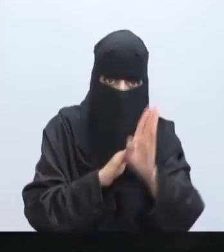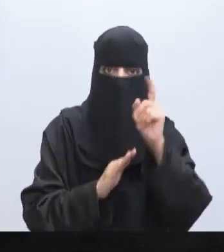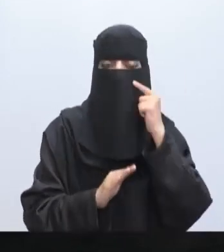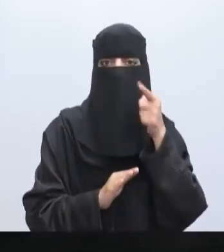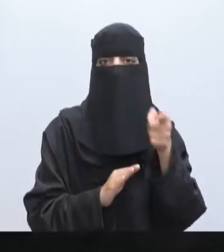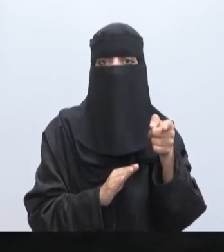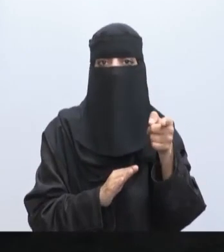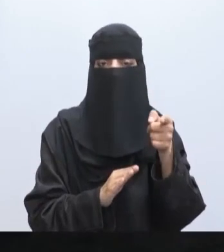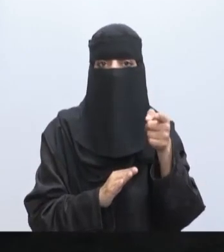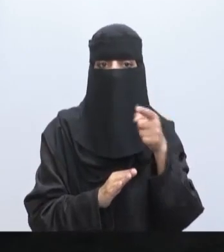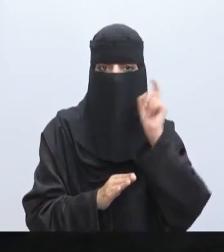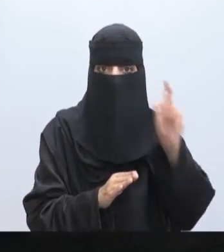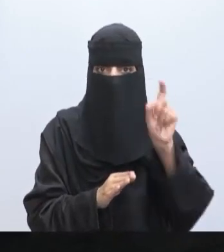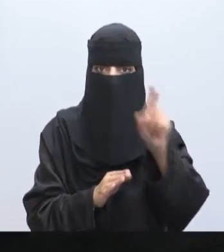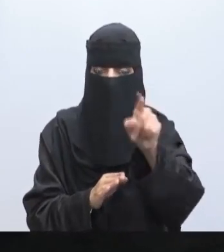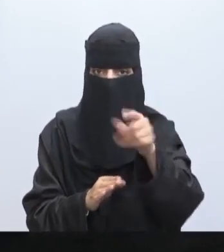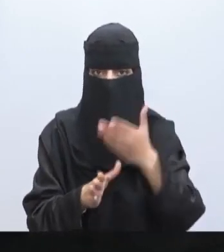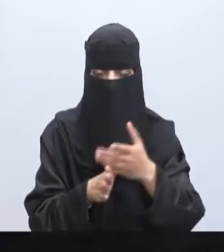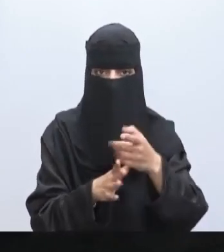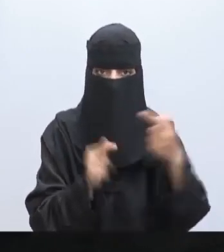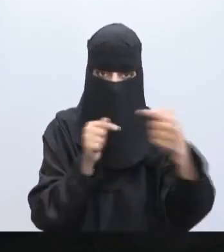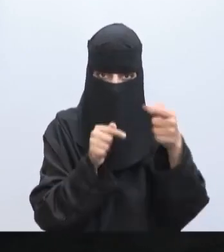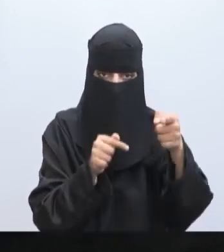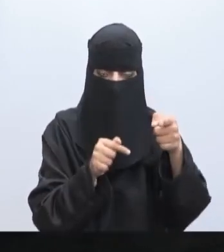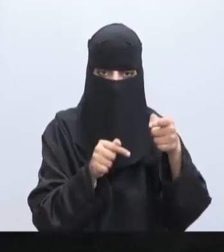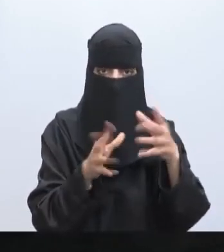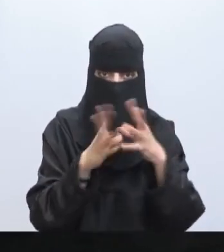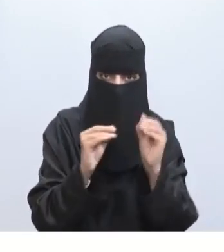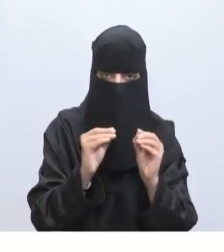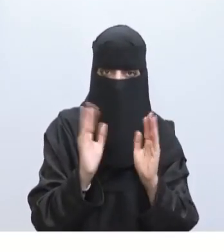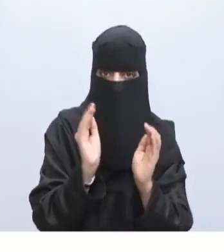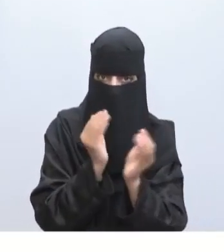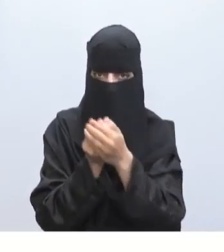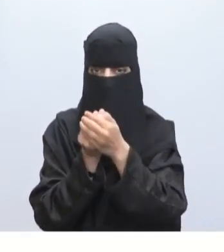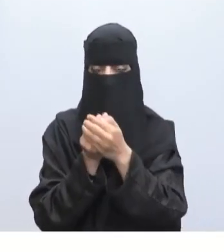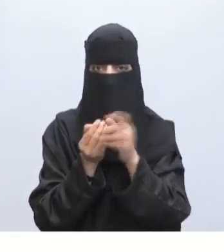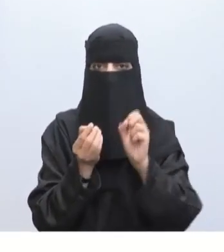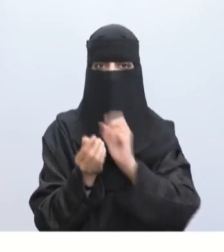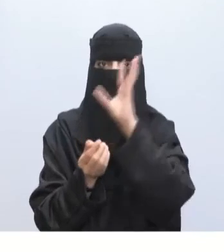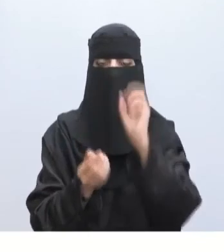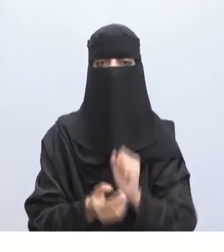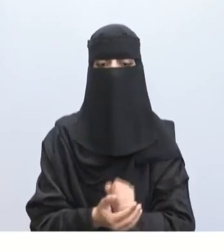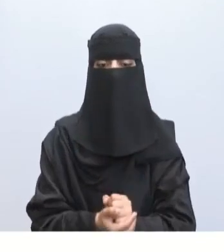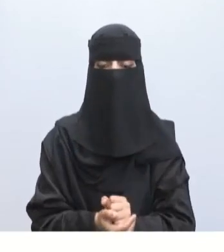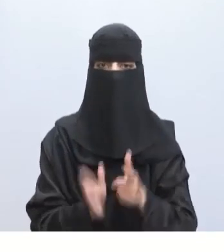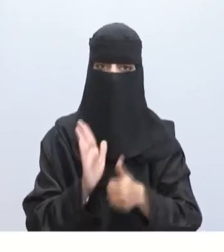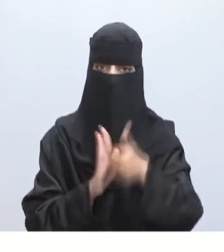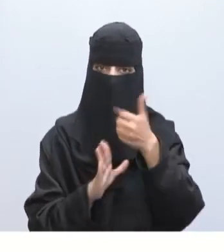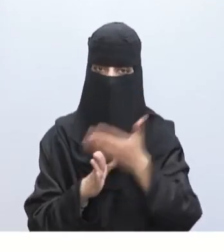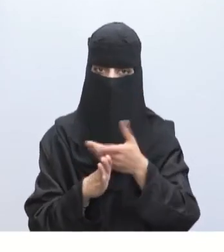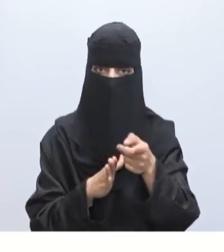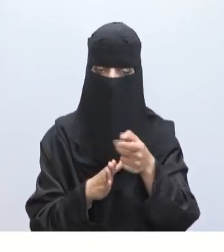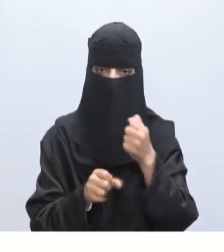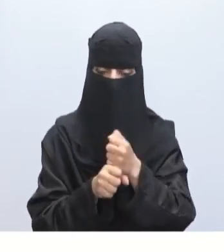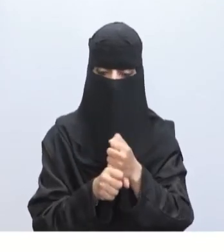ليلا بضرب هؤلاء المعتدين والاختفاء والتخفي نهارا استطاع من خلال